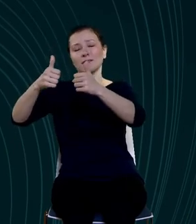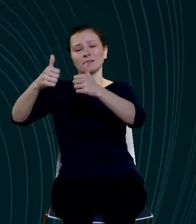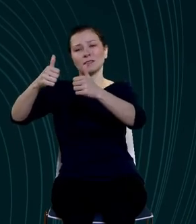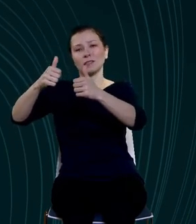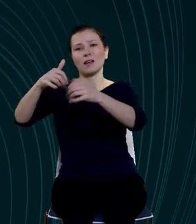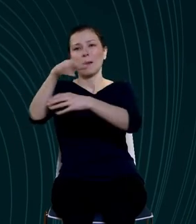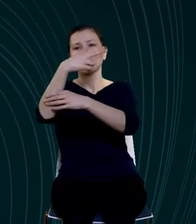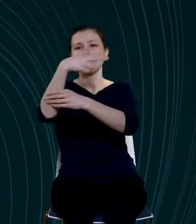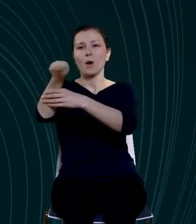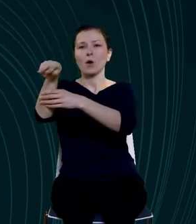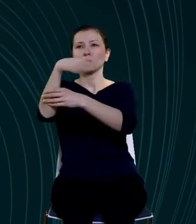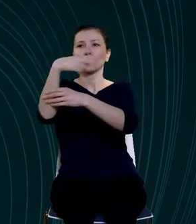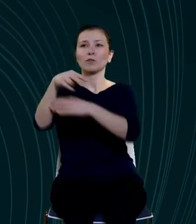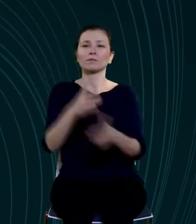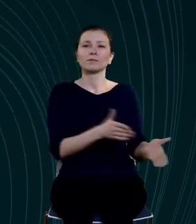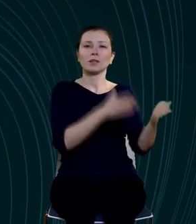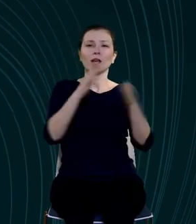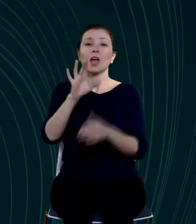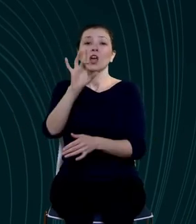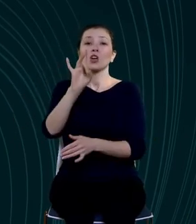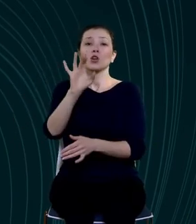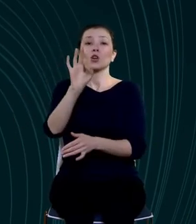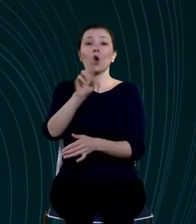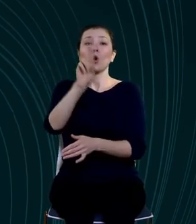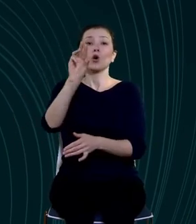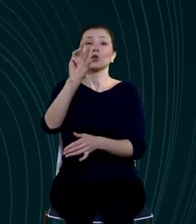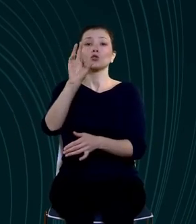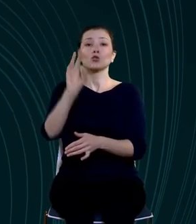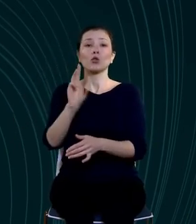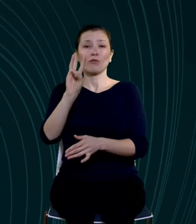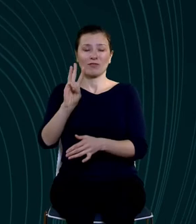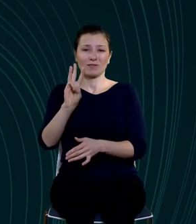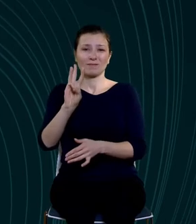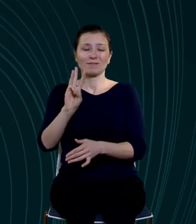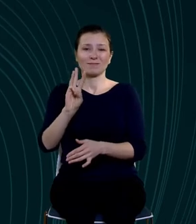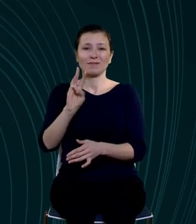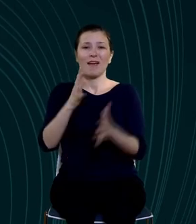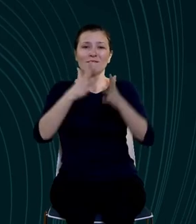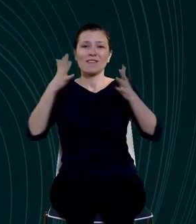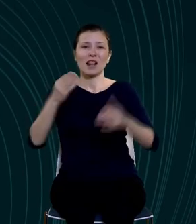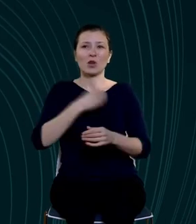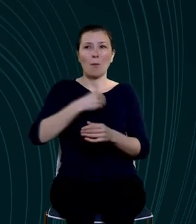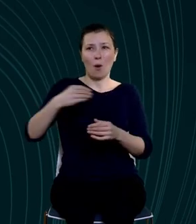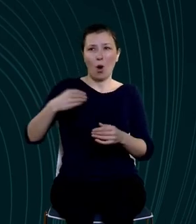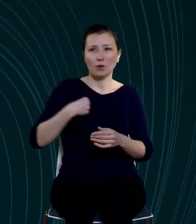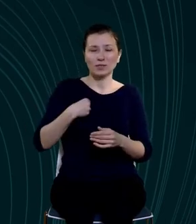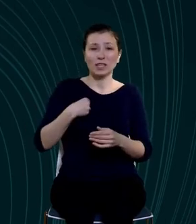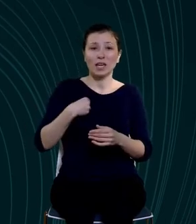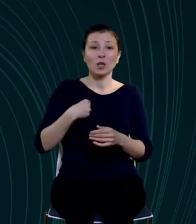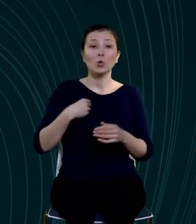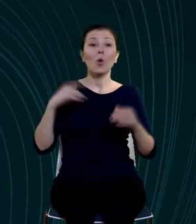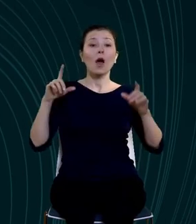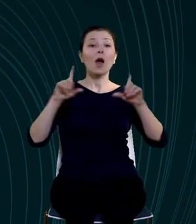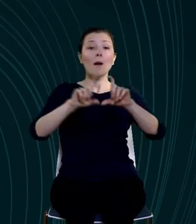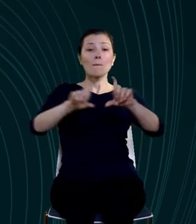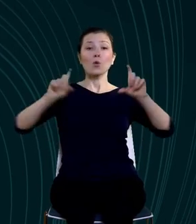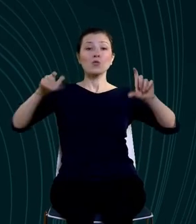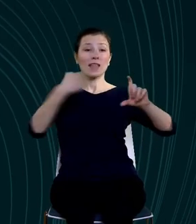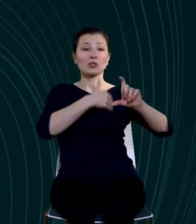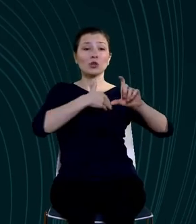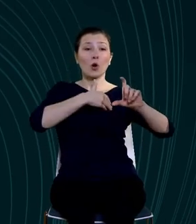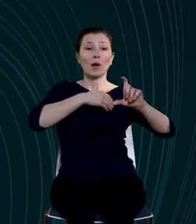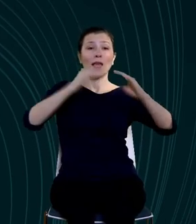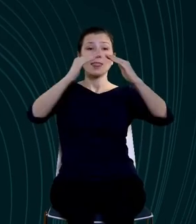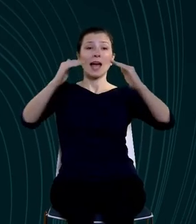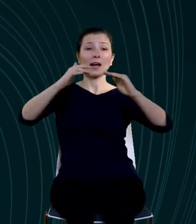Wielkopolskiego tutaj jest instalacja również w szkole, czy na dachu szkoły, z